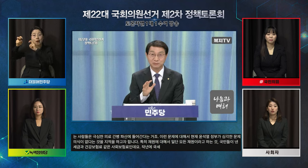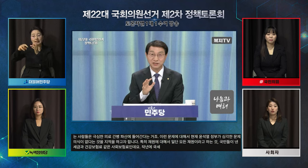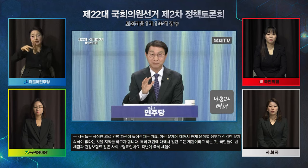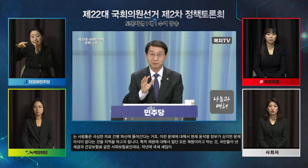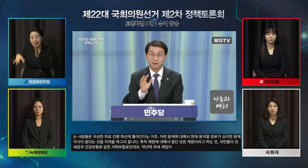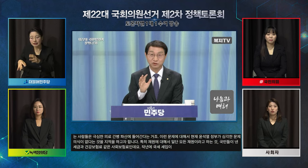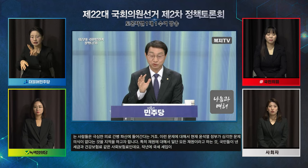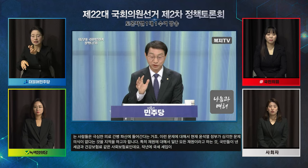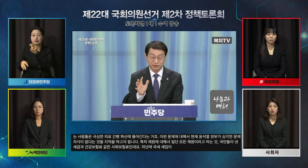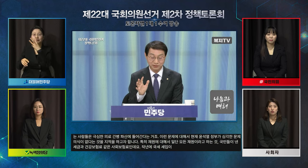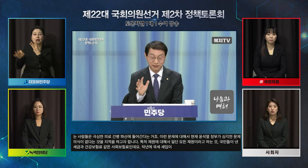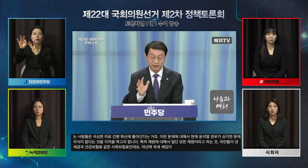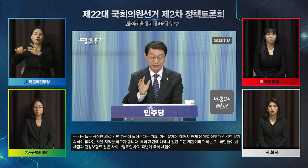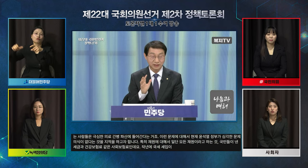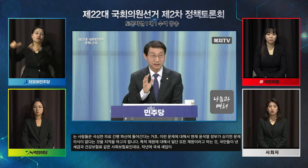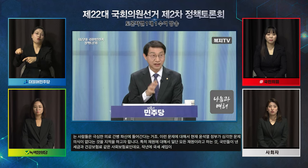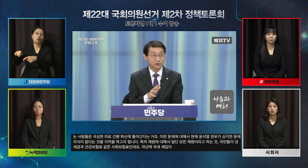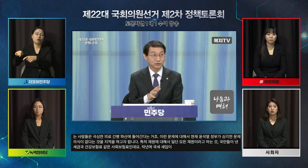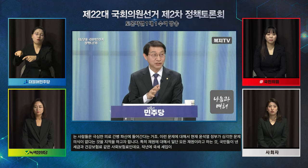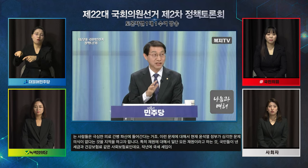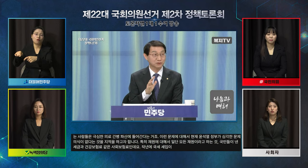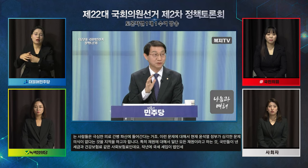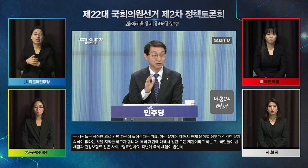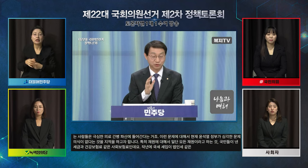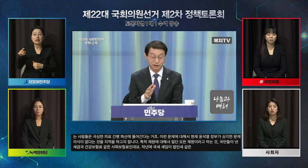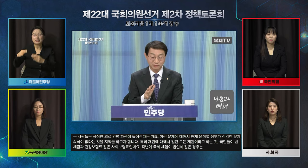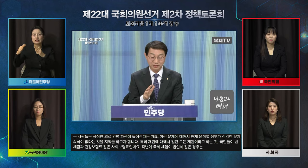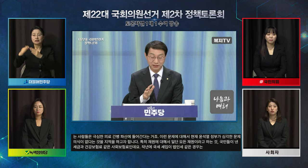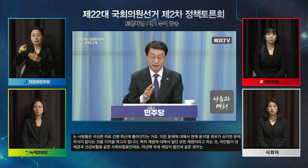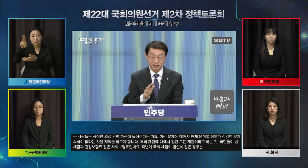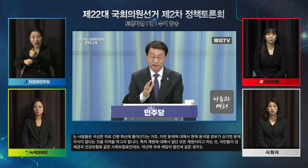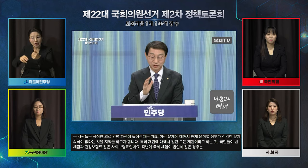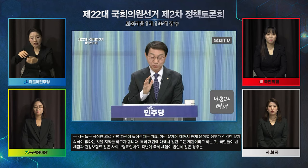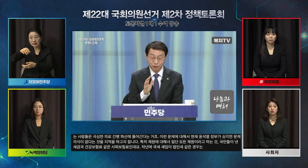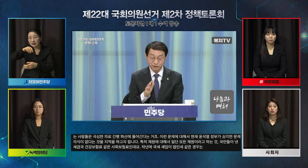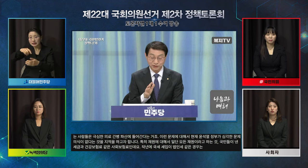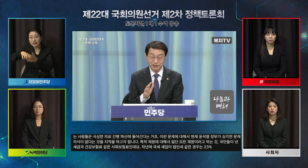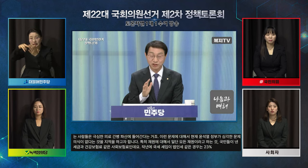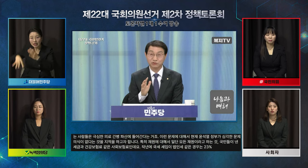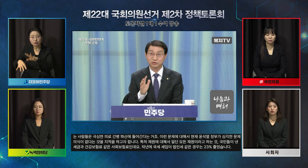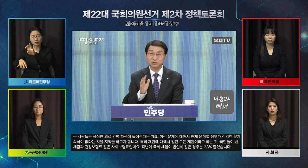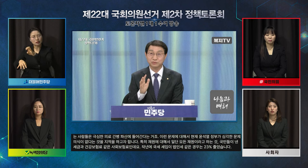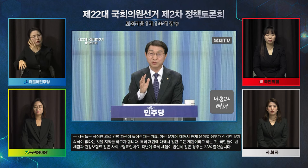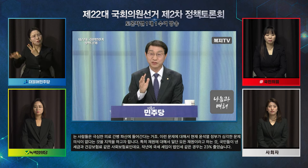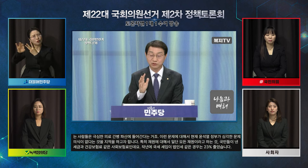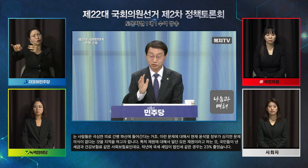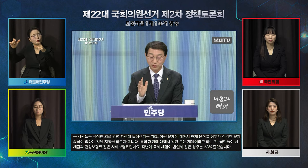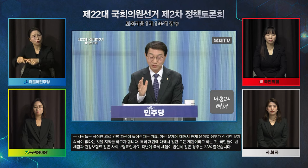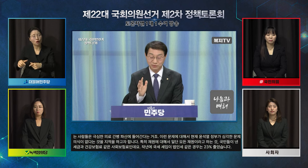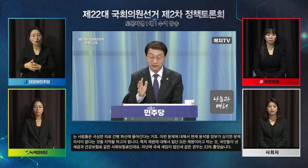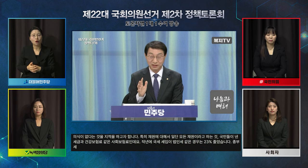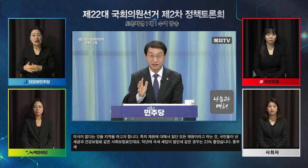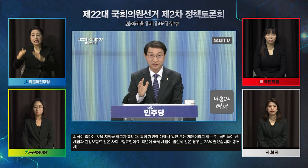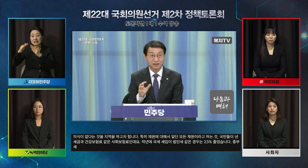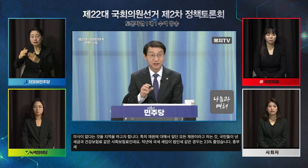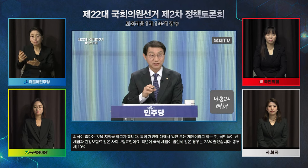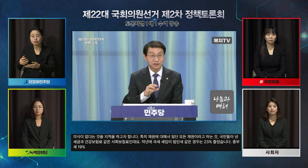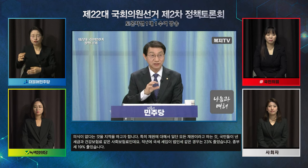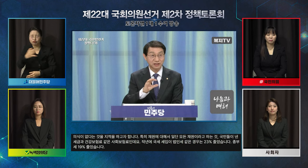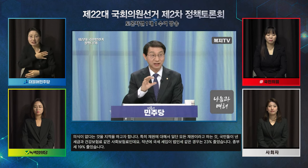23% 줄었습니다. 양도세 40% 줄었습니다. 종부세 19% 줄었습니다.